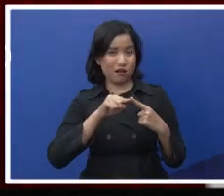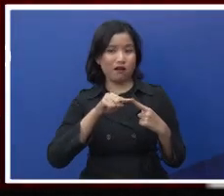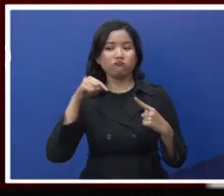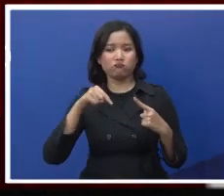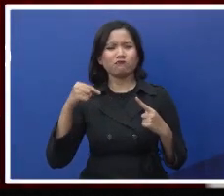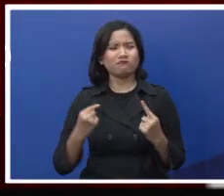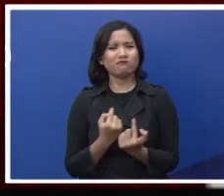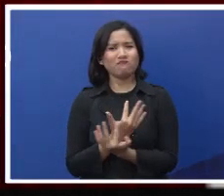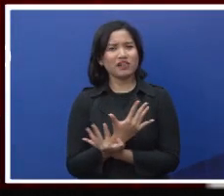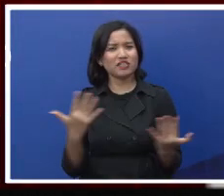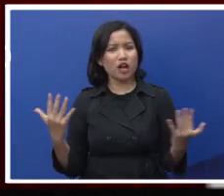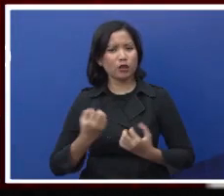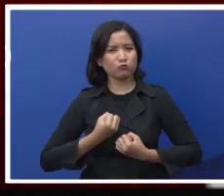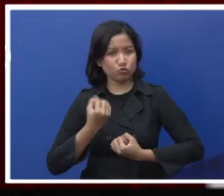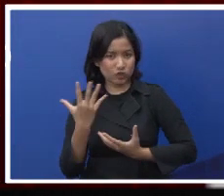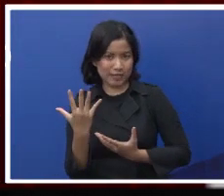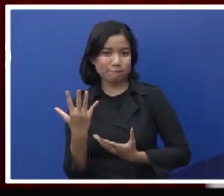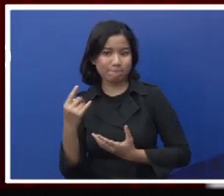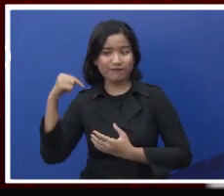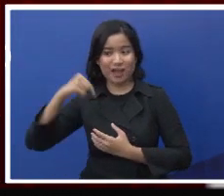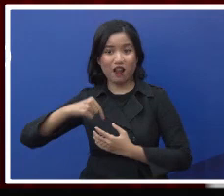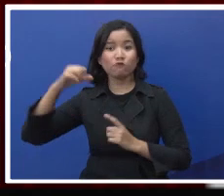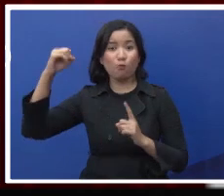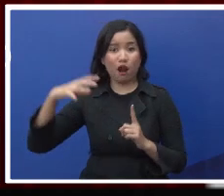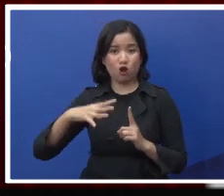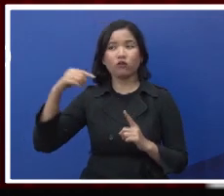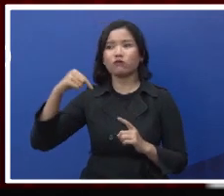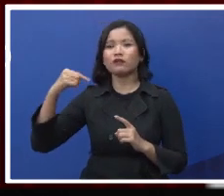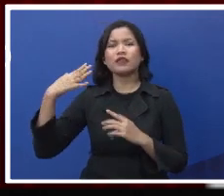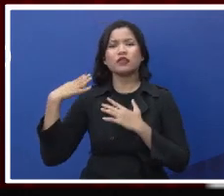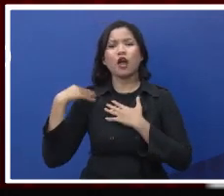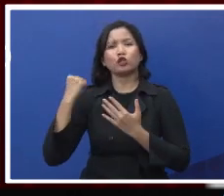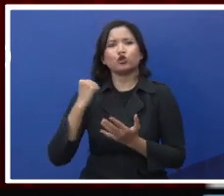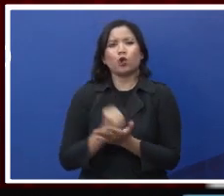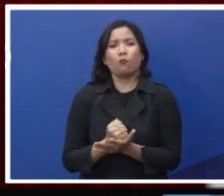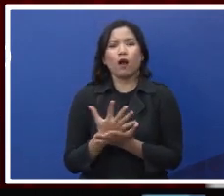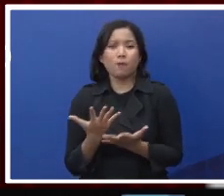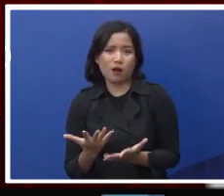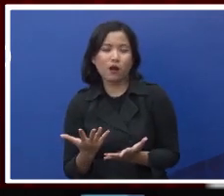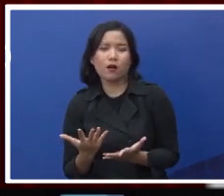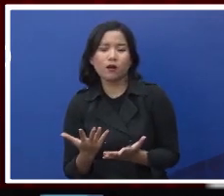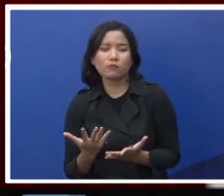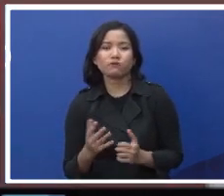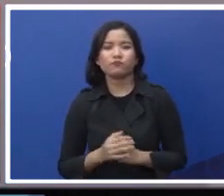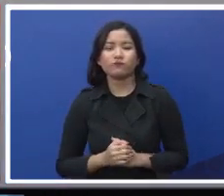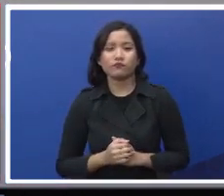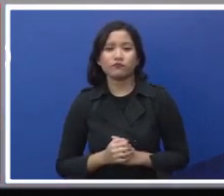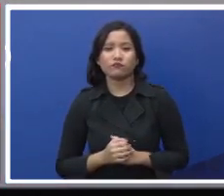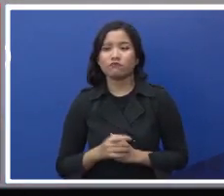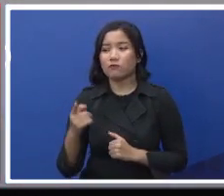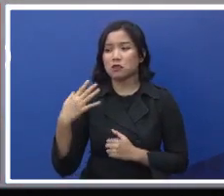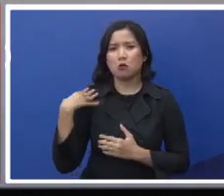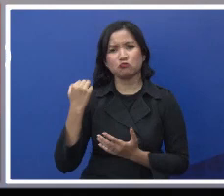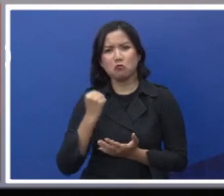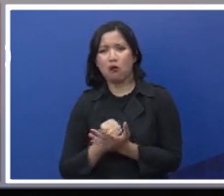masyarakat Muslim di bulan Ramadan ini tetap punya tanggung jawab untuk memutus mata